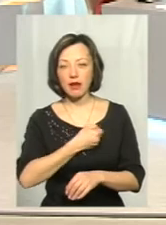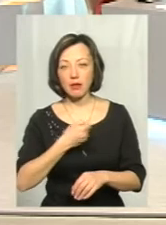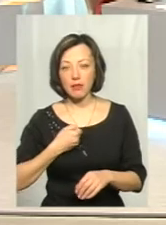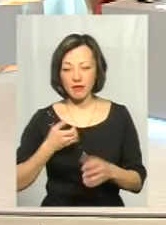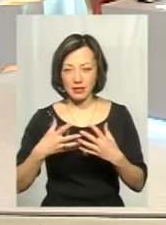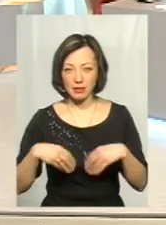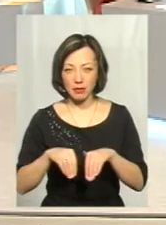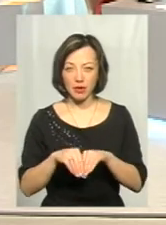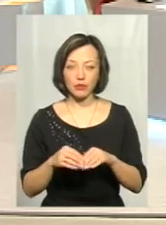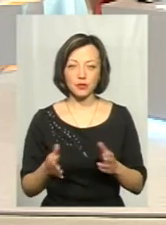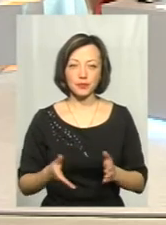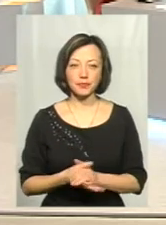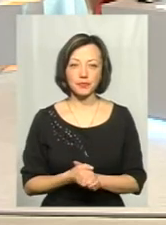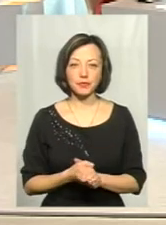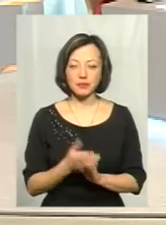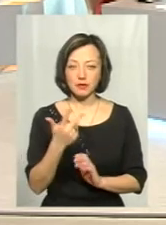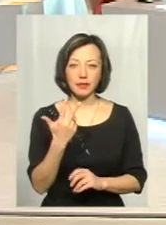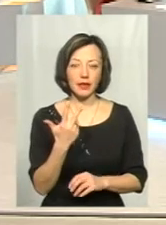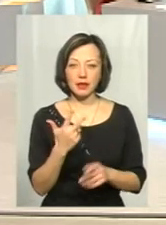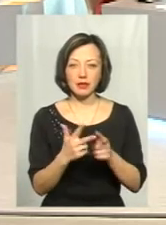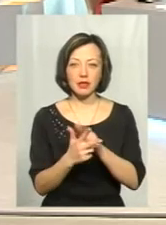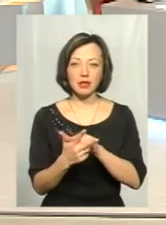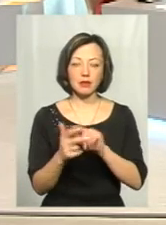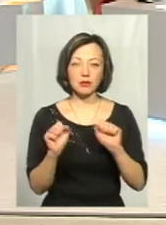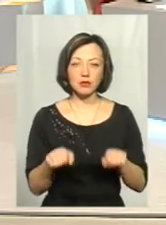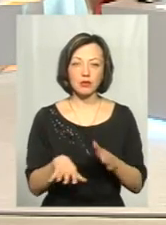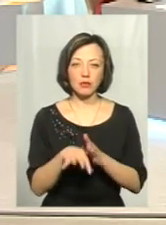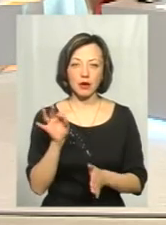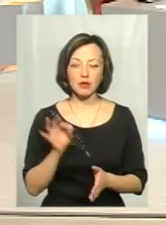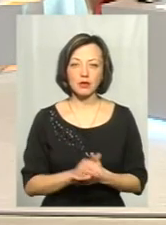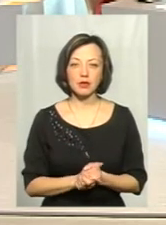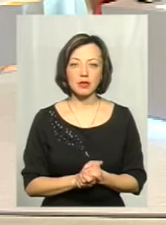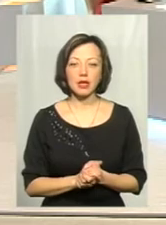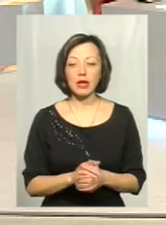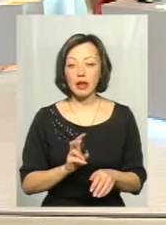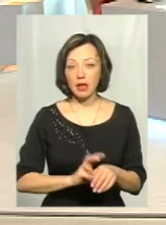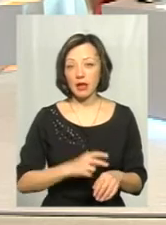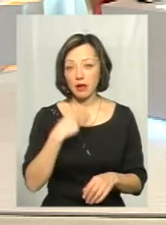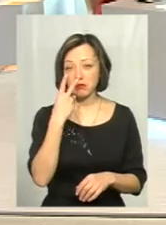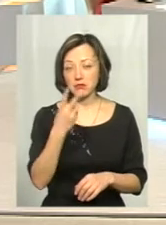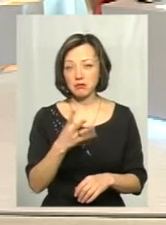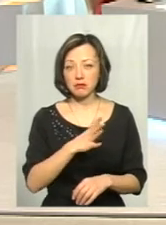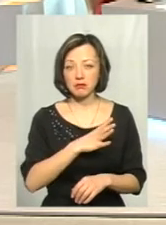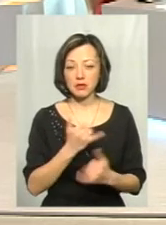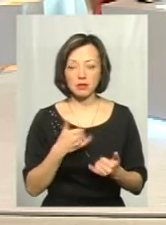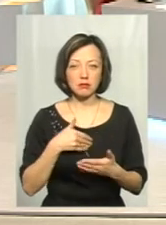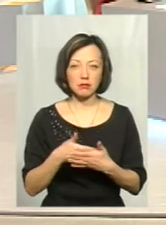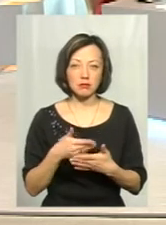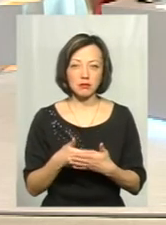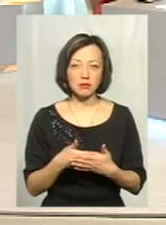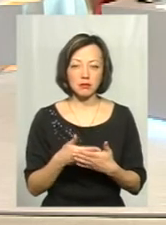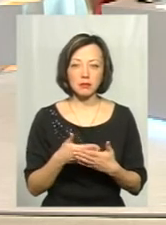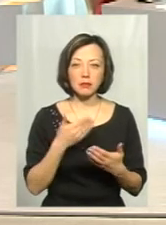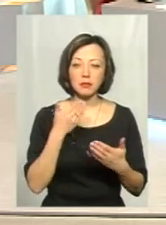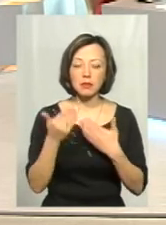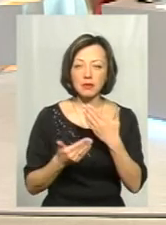сімейного, і терапевта. Тобто наші мешканці можуть обрати лікарів, і я бачу, зараз активно